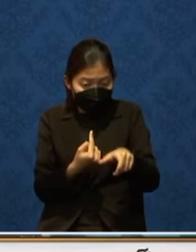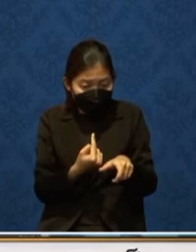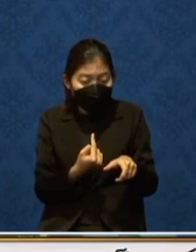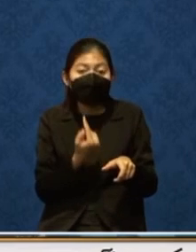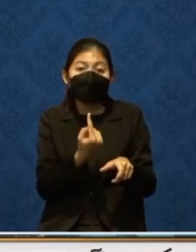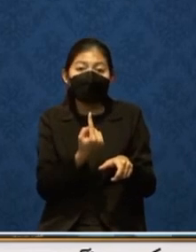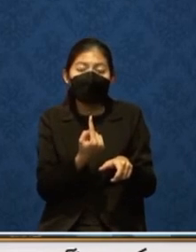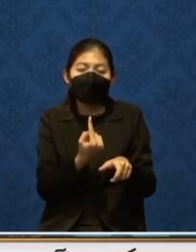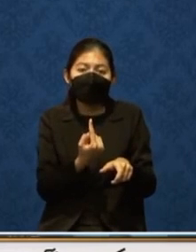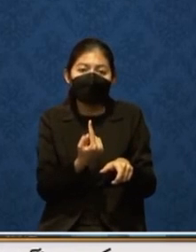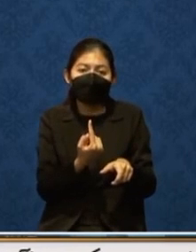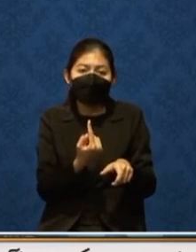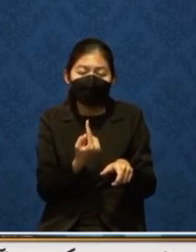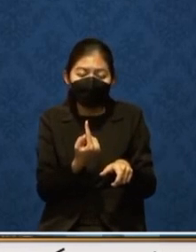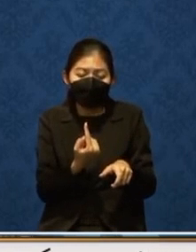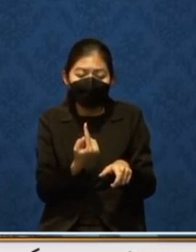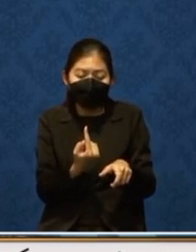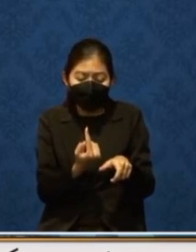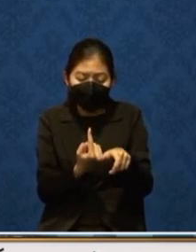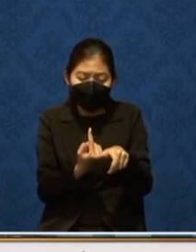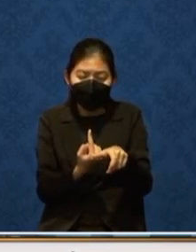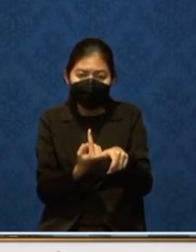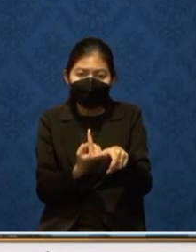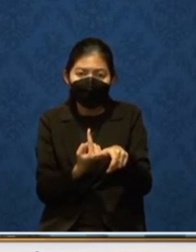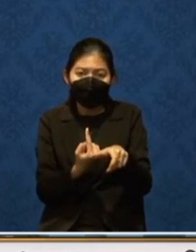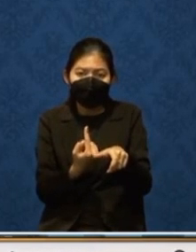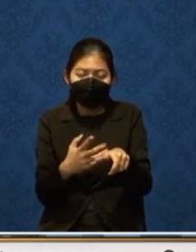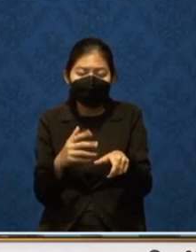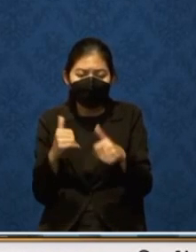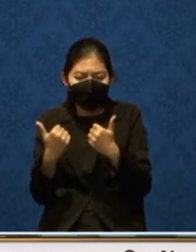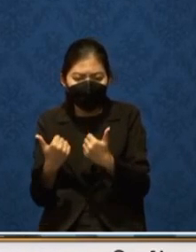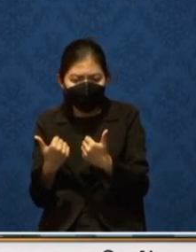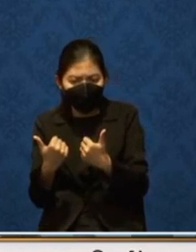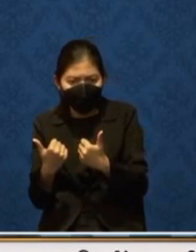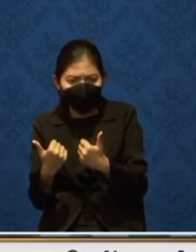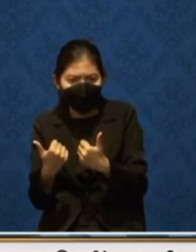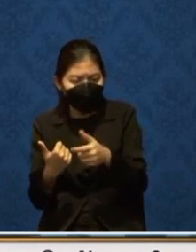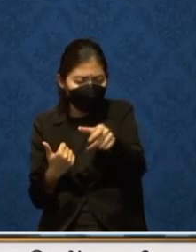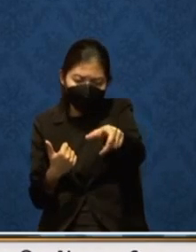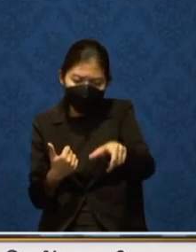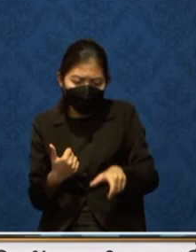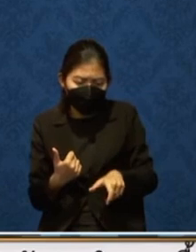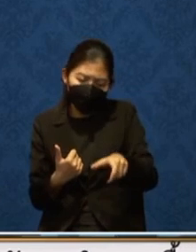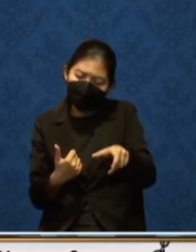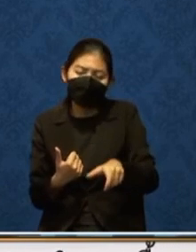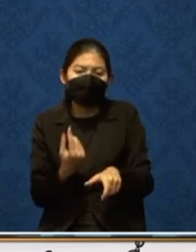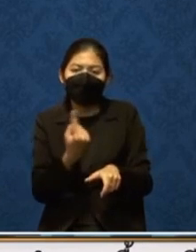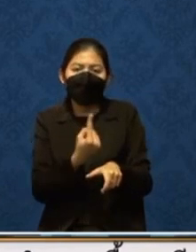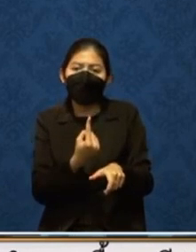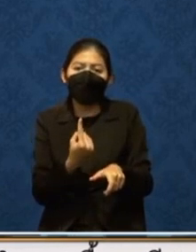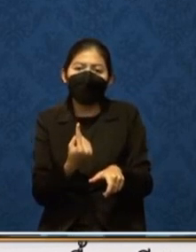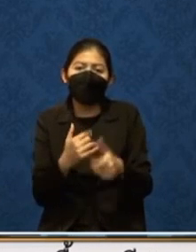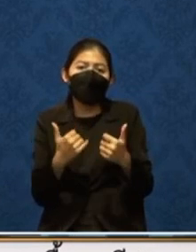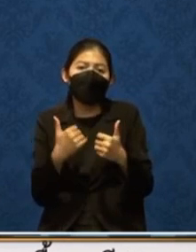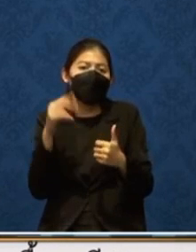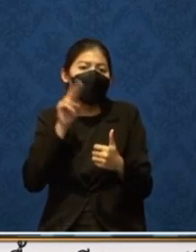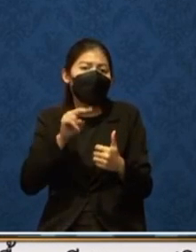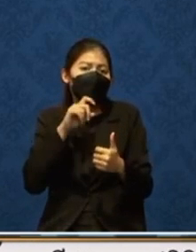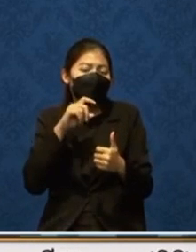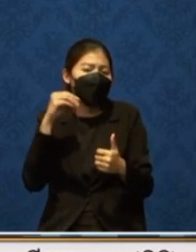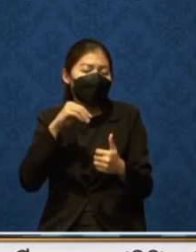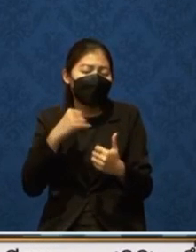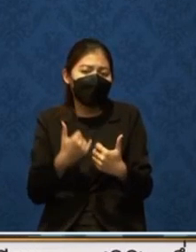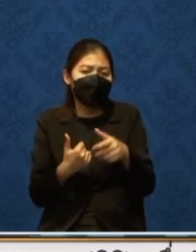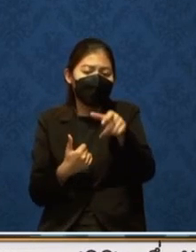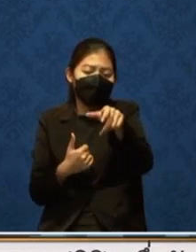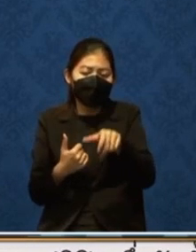ราง 2 ง่ bright 1 ทางเอทุกวนนี้มเป็นทางเดียวแ่เยอะ คอมมแค่ทางเดียวใชไหมมรถไฟมนกต้